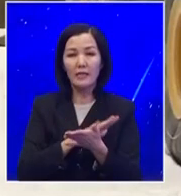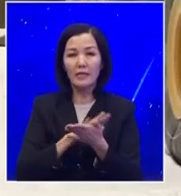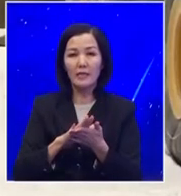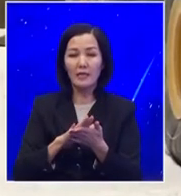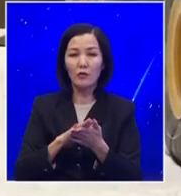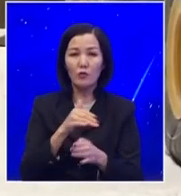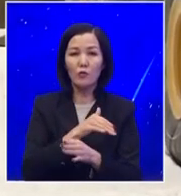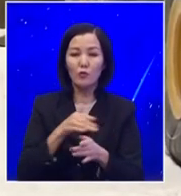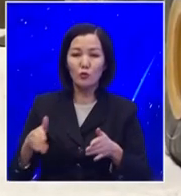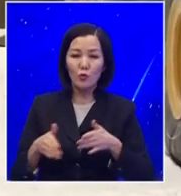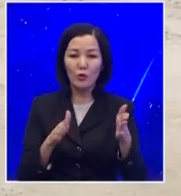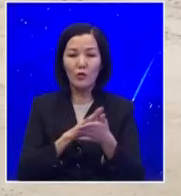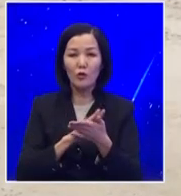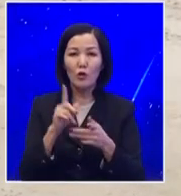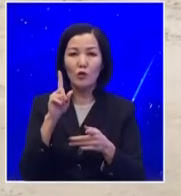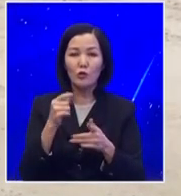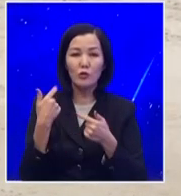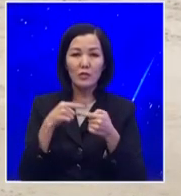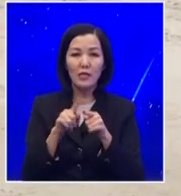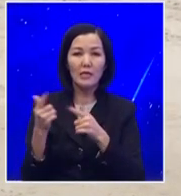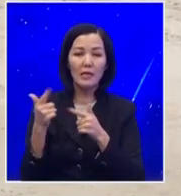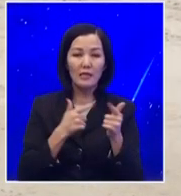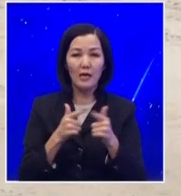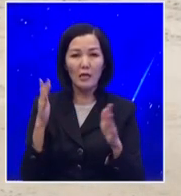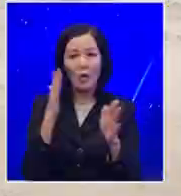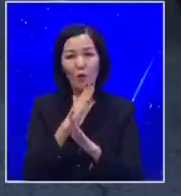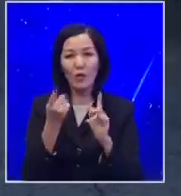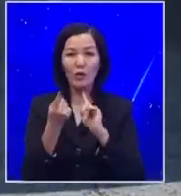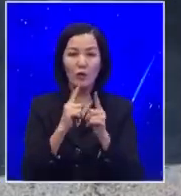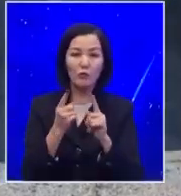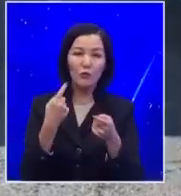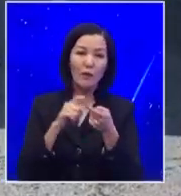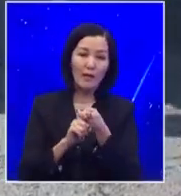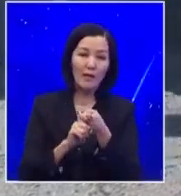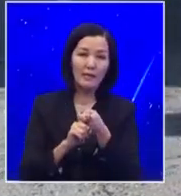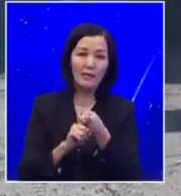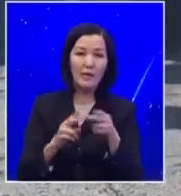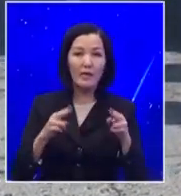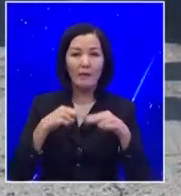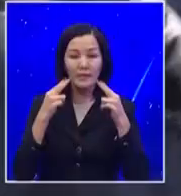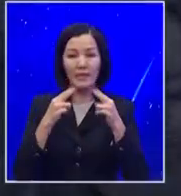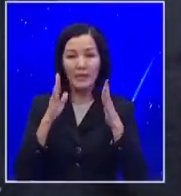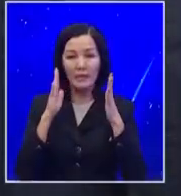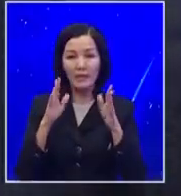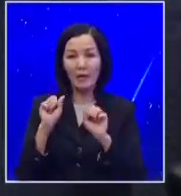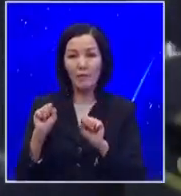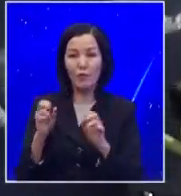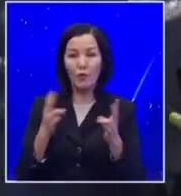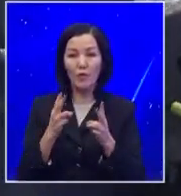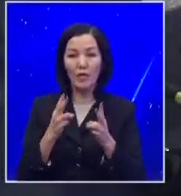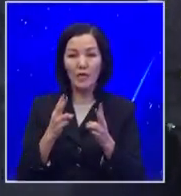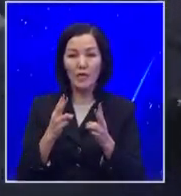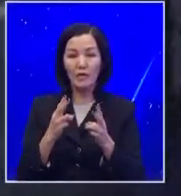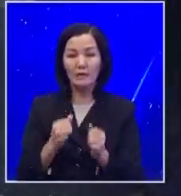ашу үшін 100-ден астам арнайы техника дайын. Дегенмен ауа райының құбылмалы екенін естен шығармаған. Сондықтан жүргізушілер